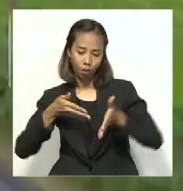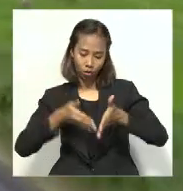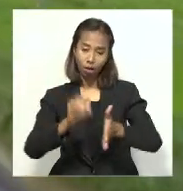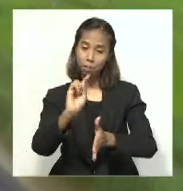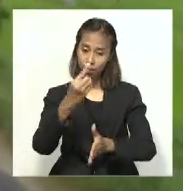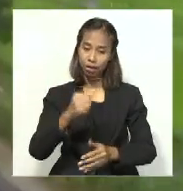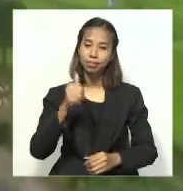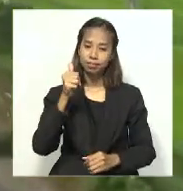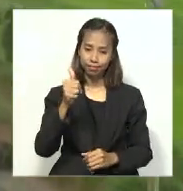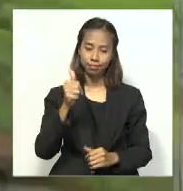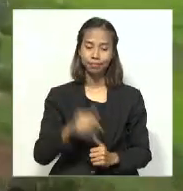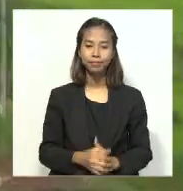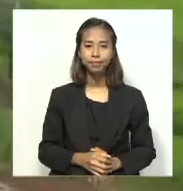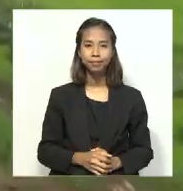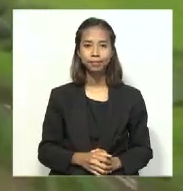ได้อีกด้วย